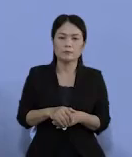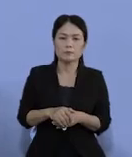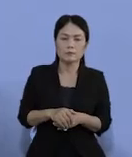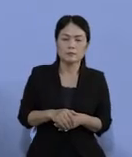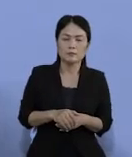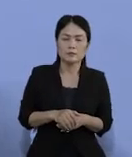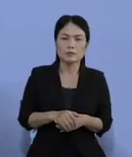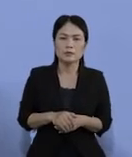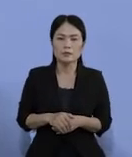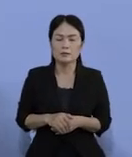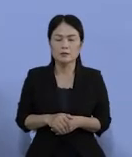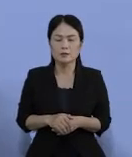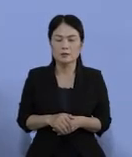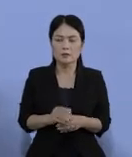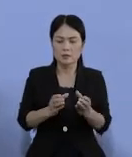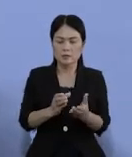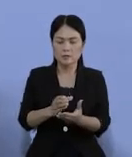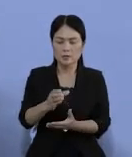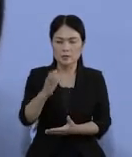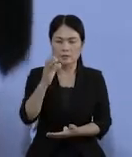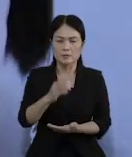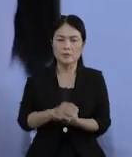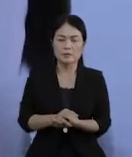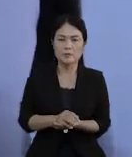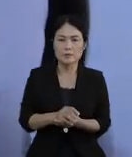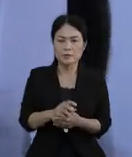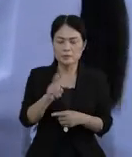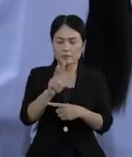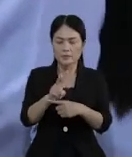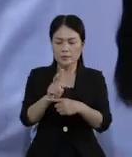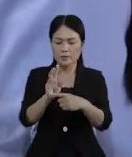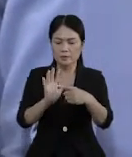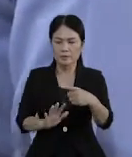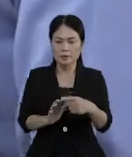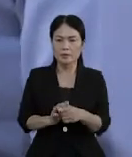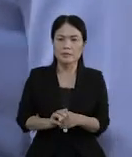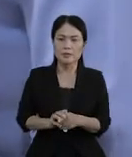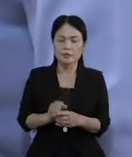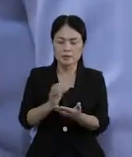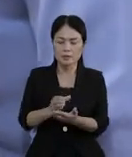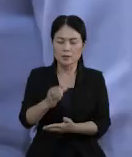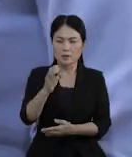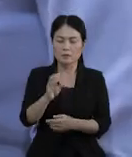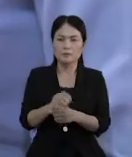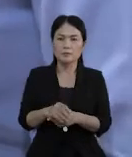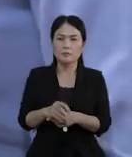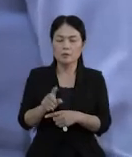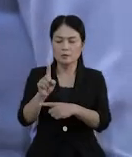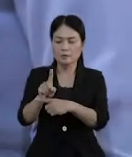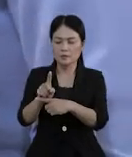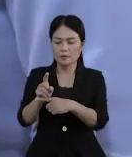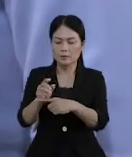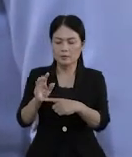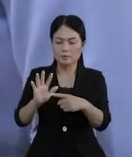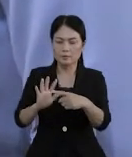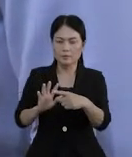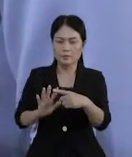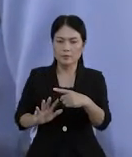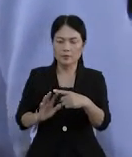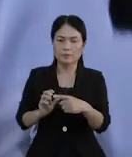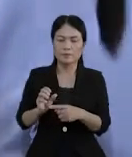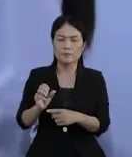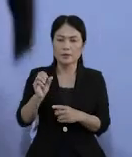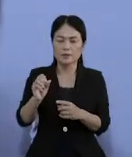Cầm bông tì mùi, miên tức bì phía pram lịt. Nâng cầm bông tì bì, miên tức mùi phía pram